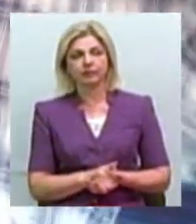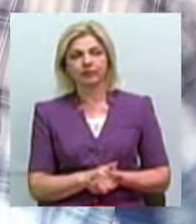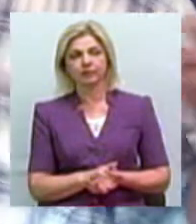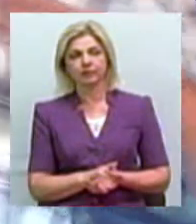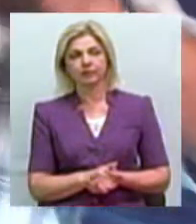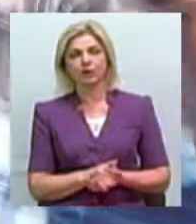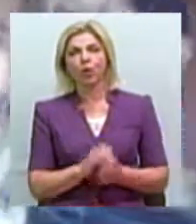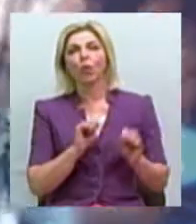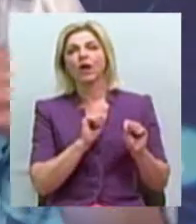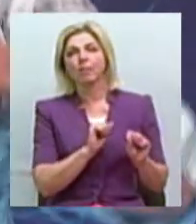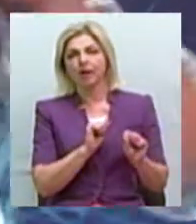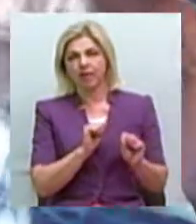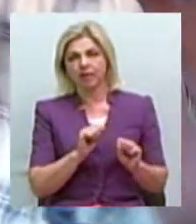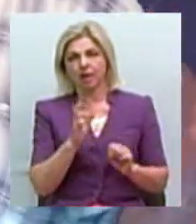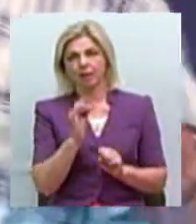берегоукрепления, там